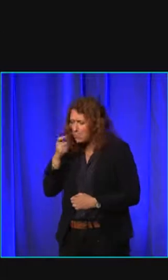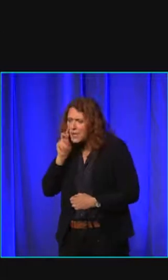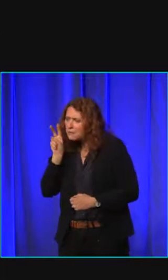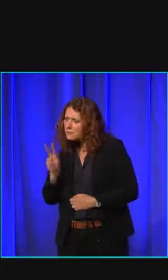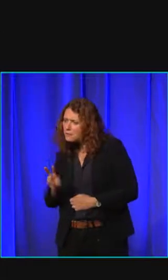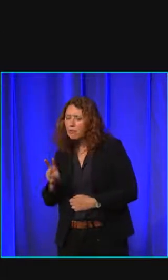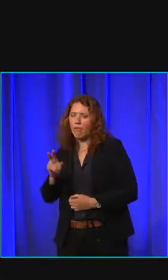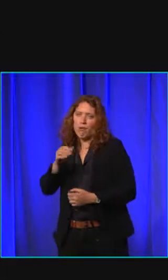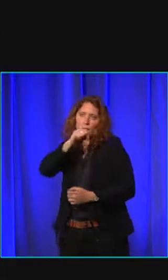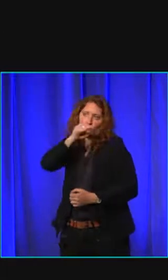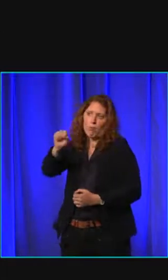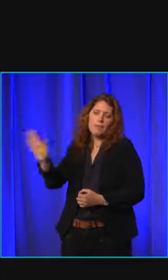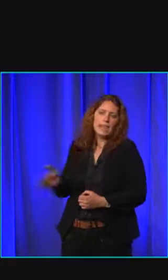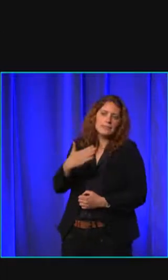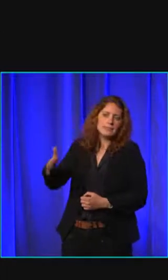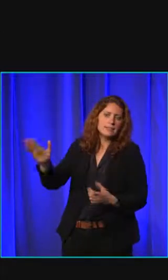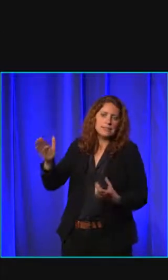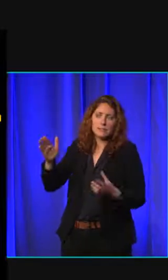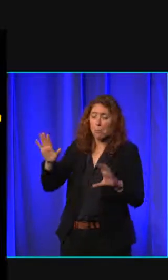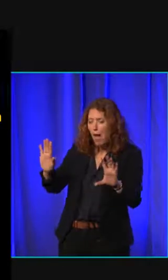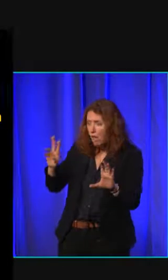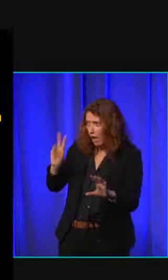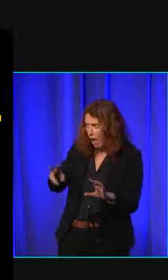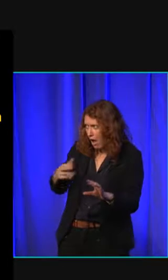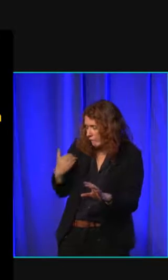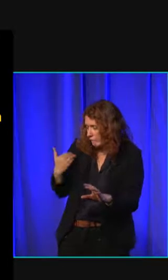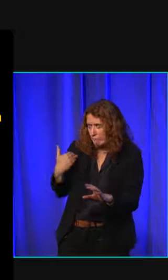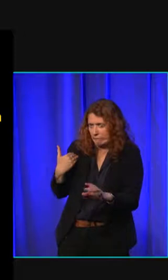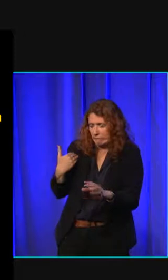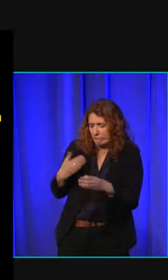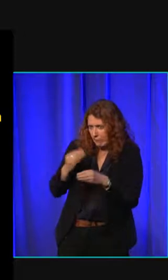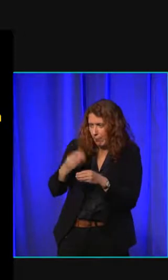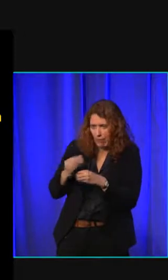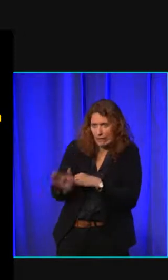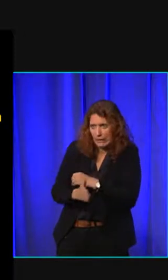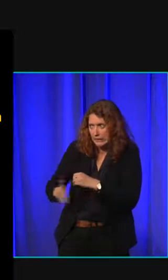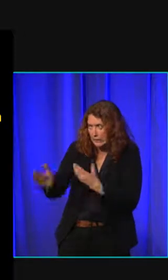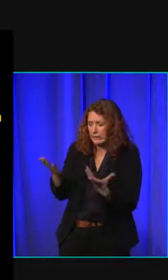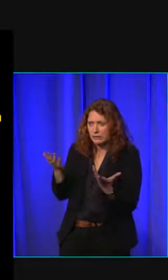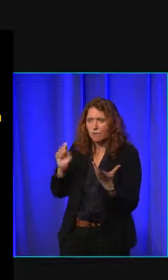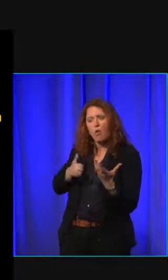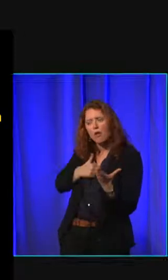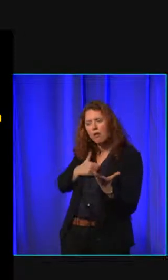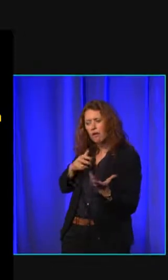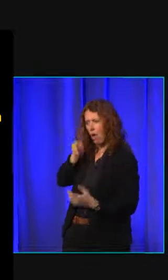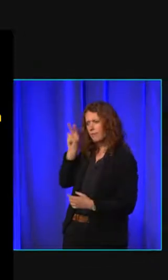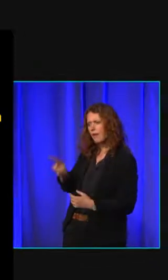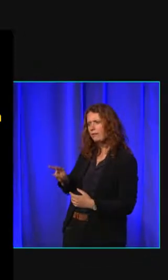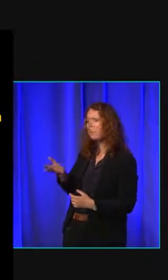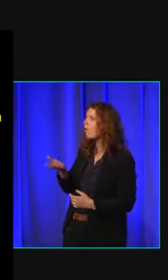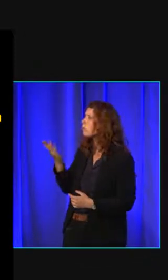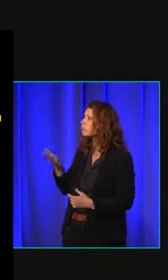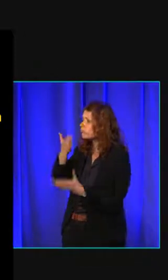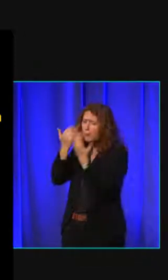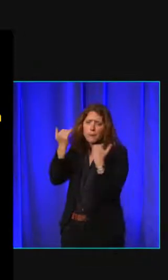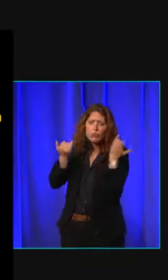grande fan de tennis et qui suis novice en tennis, est-ce qu'il faut que j'observe, je ne sais pas,